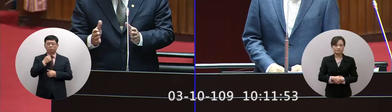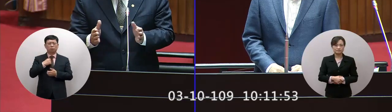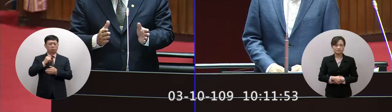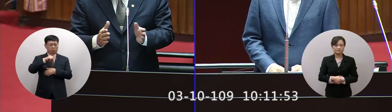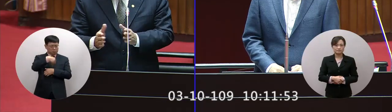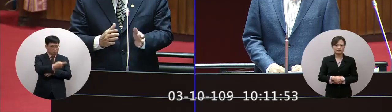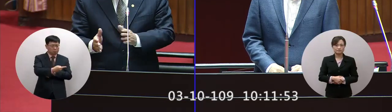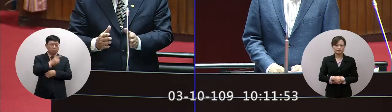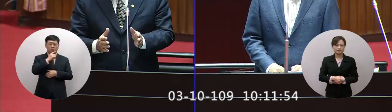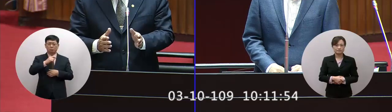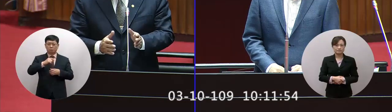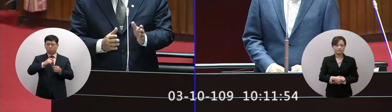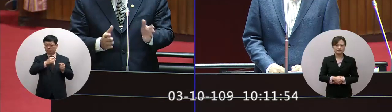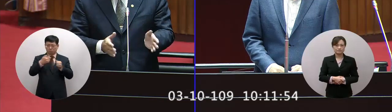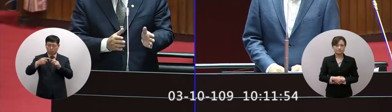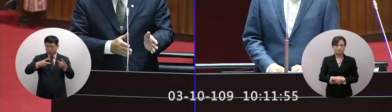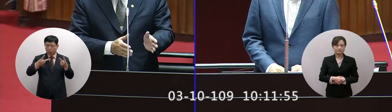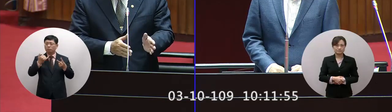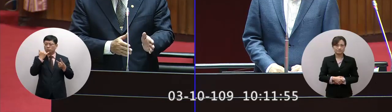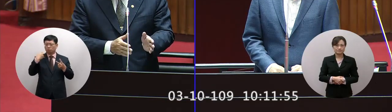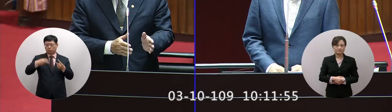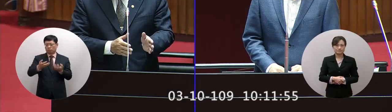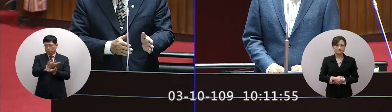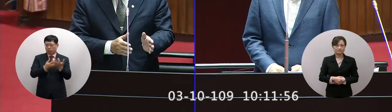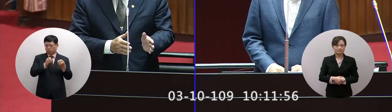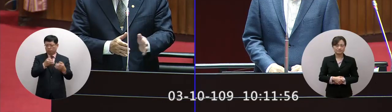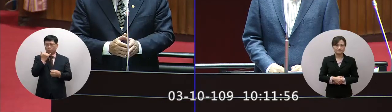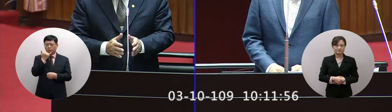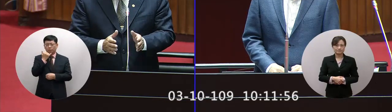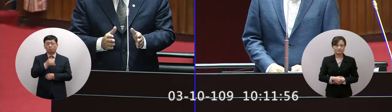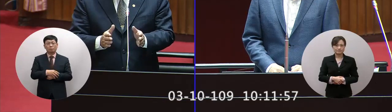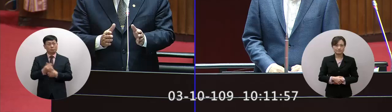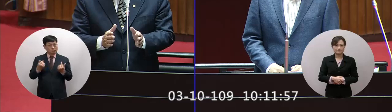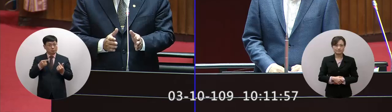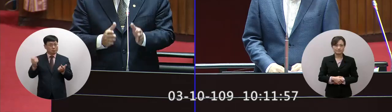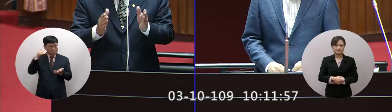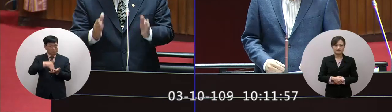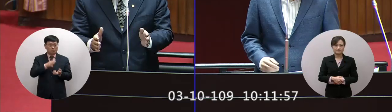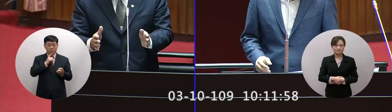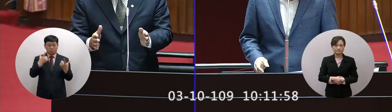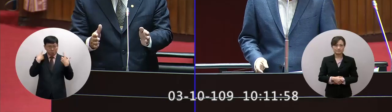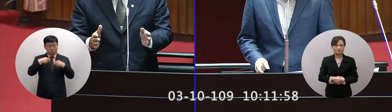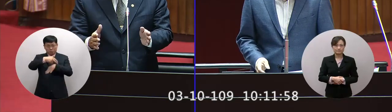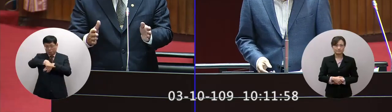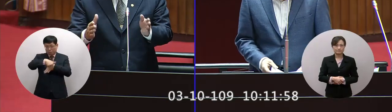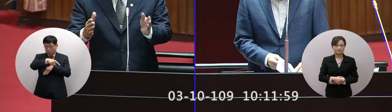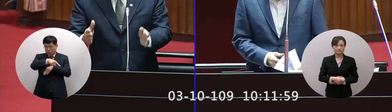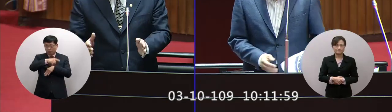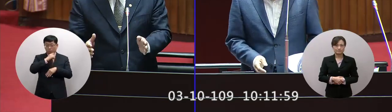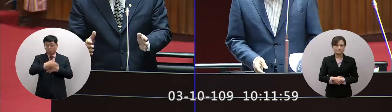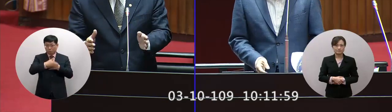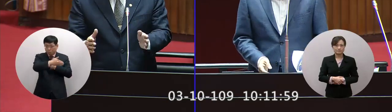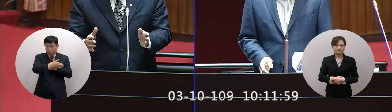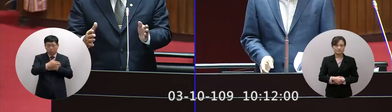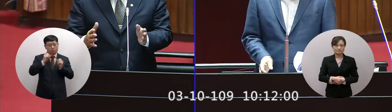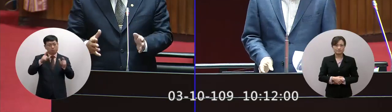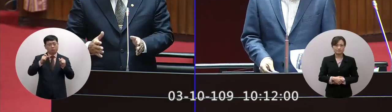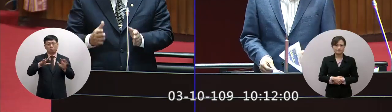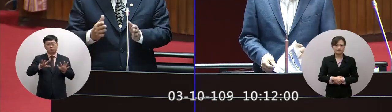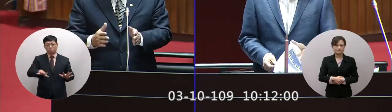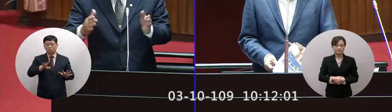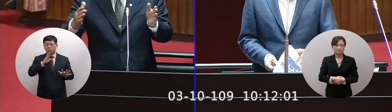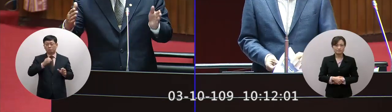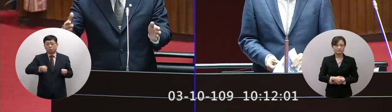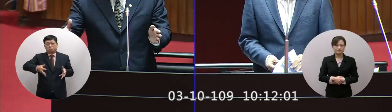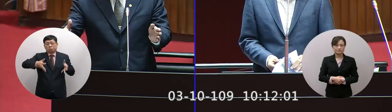他们的这个调整上面，我们也许可以来跟他们再去沟通，就是说到底是不是他原来画的时候状况不是这样。但是今